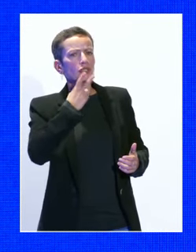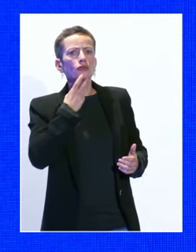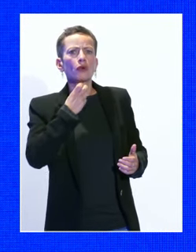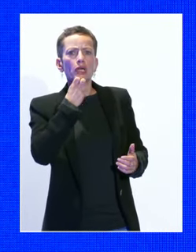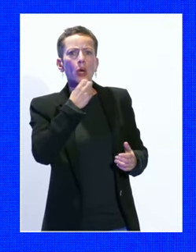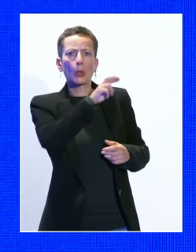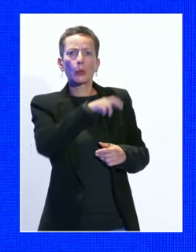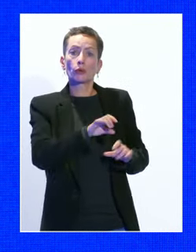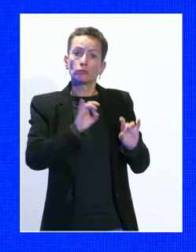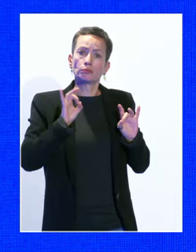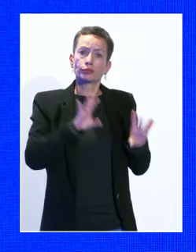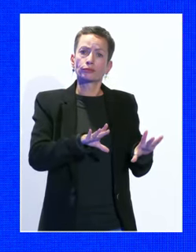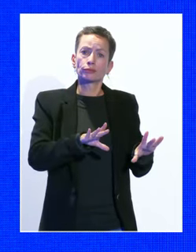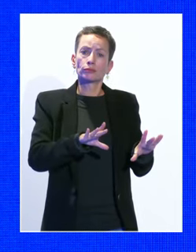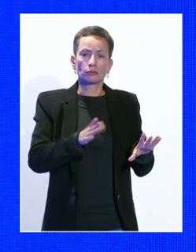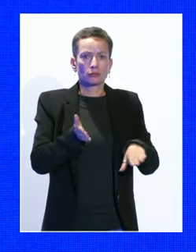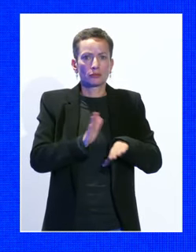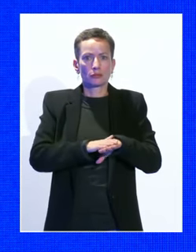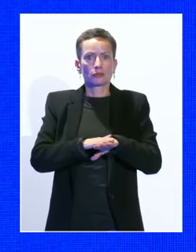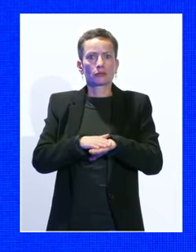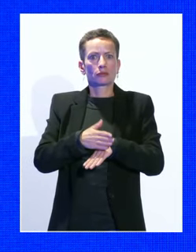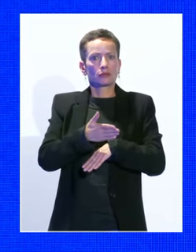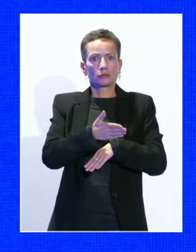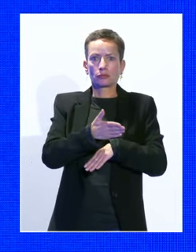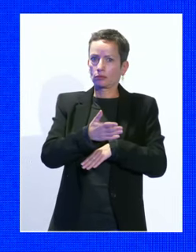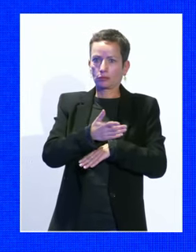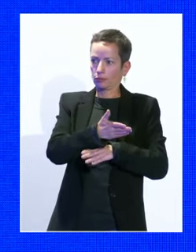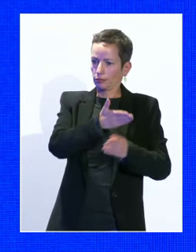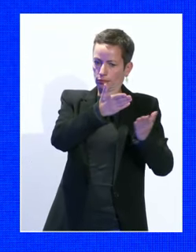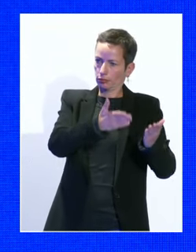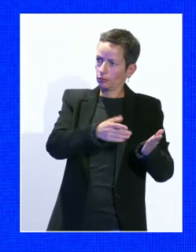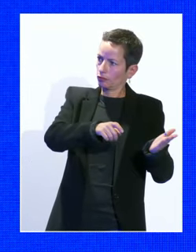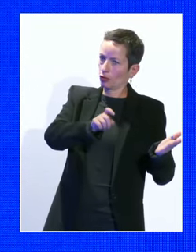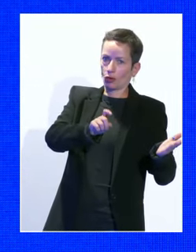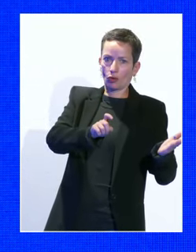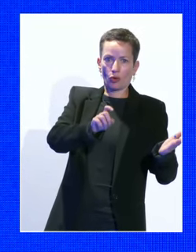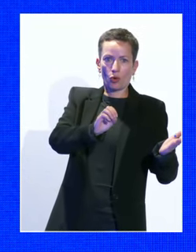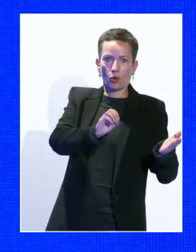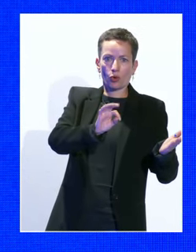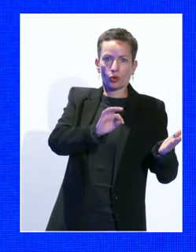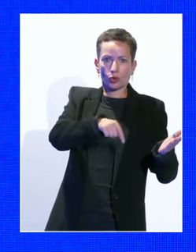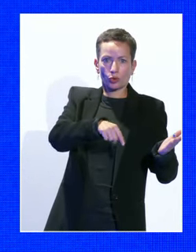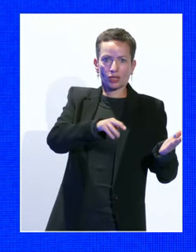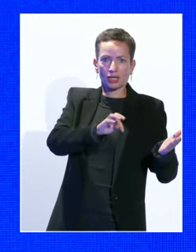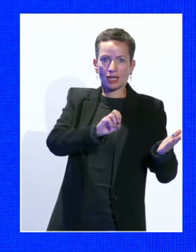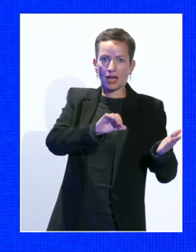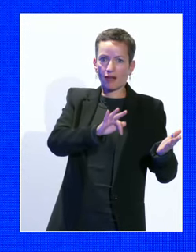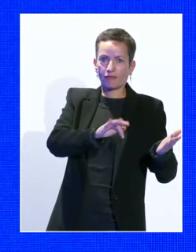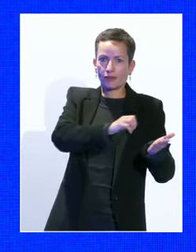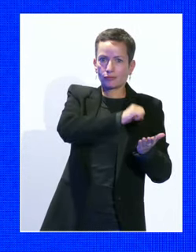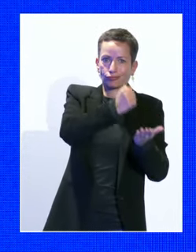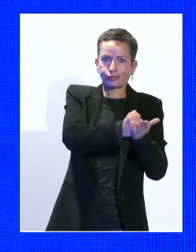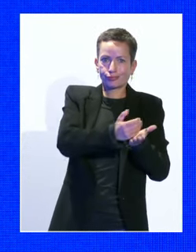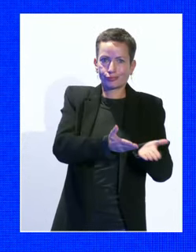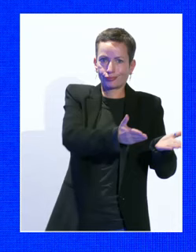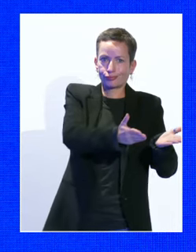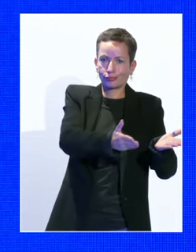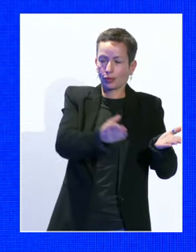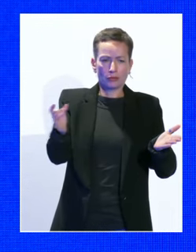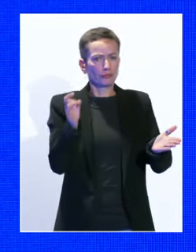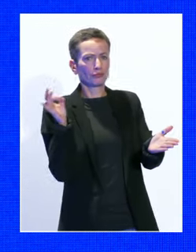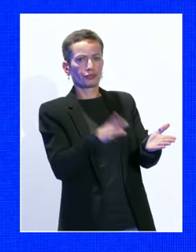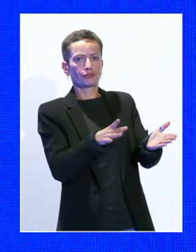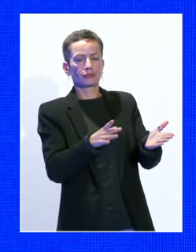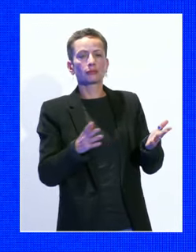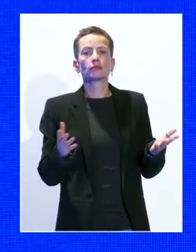ressortissants alors même qu'ils sont frappés d'une obligation de quitter le territoire français. Alors, on